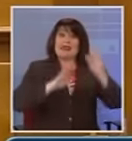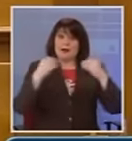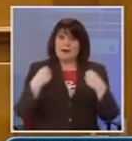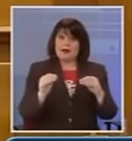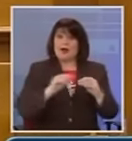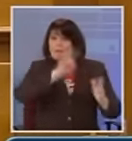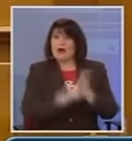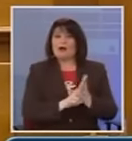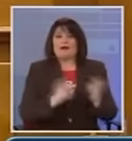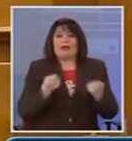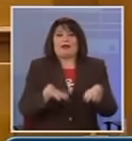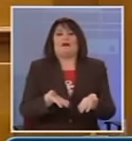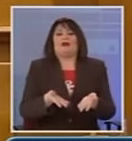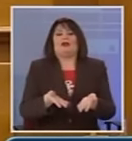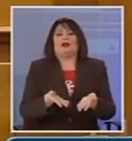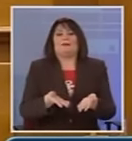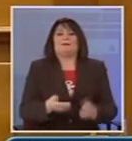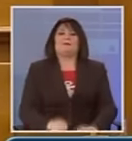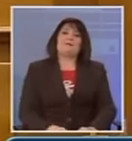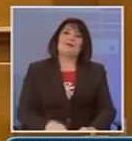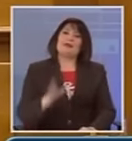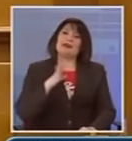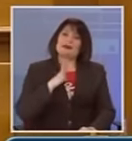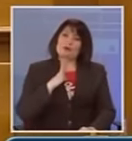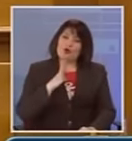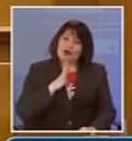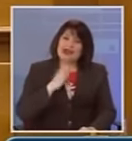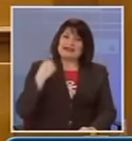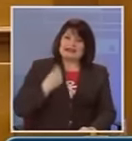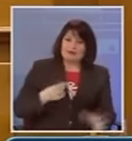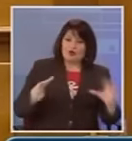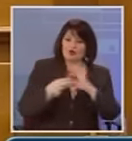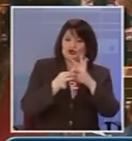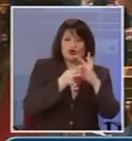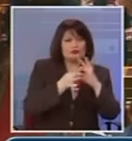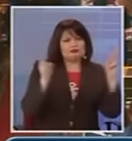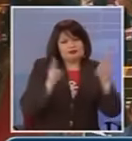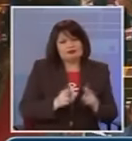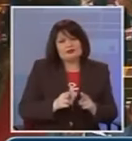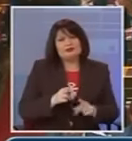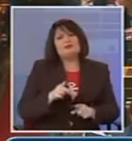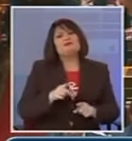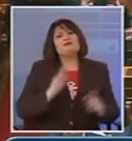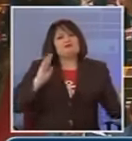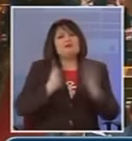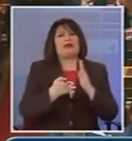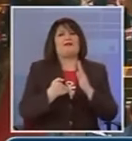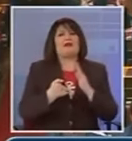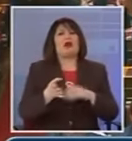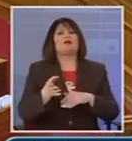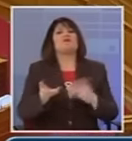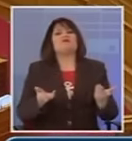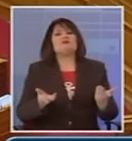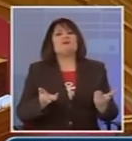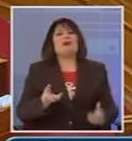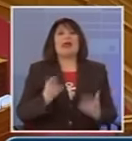τους έχουμε απαγορεύσει. Την επαφή του πολίτη με το δημόσιο εμείς την έχουμε ελαχιστοποιήσει. Σε μερικές περιπτώσεις εντυπωσιακά. Δεν έχετε ακούσει